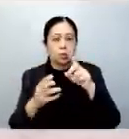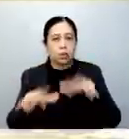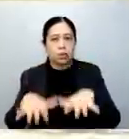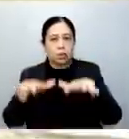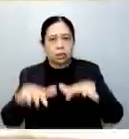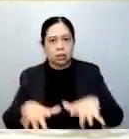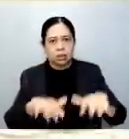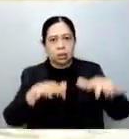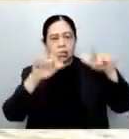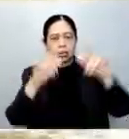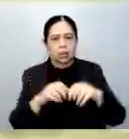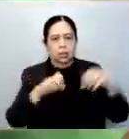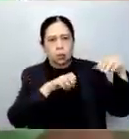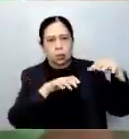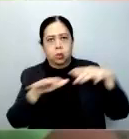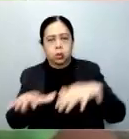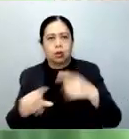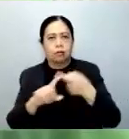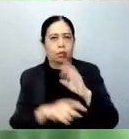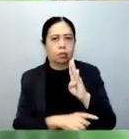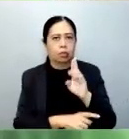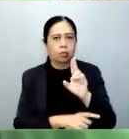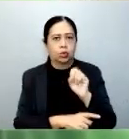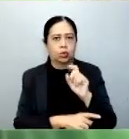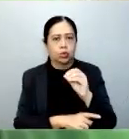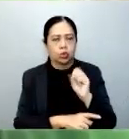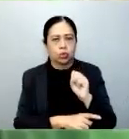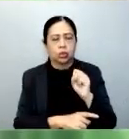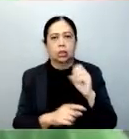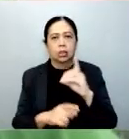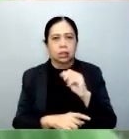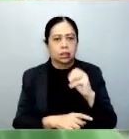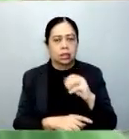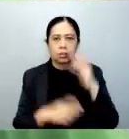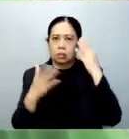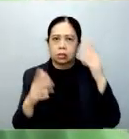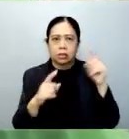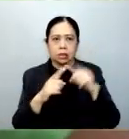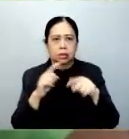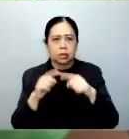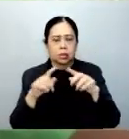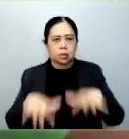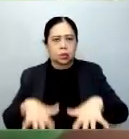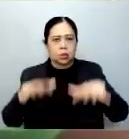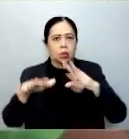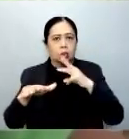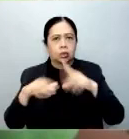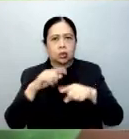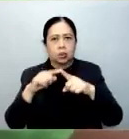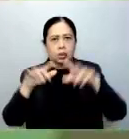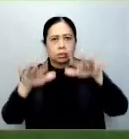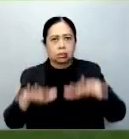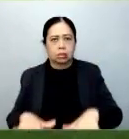pagpapakawala ng tubig mula sa Bustos Dam. Hanggang ngayon po, hindi po namin alam kung hanggang kailan yung laki ng tubig at huhupa yung baha na sa